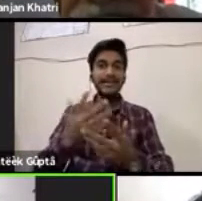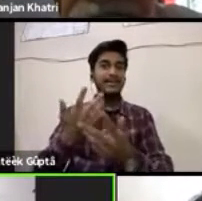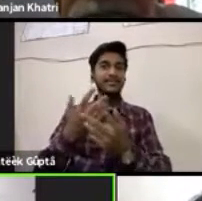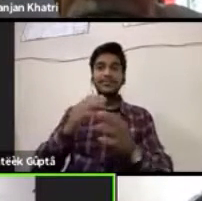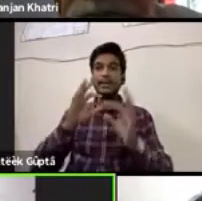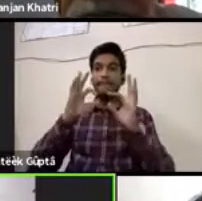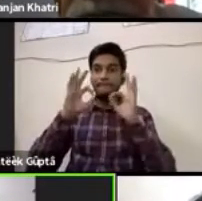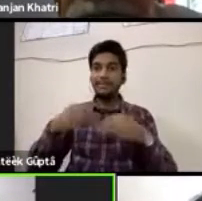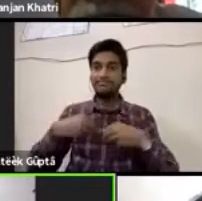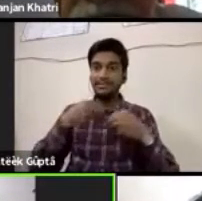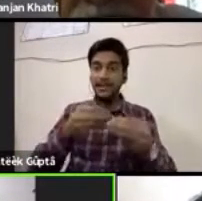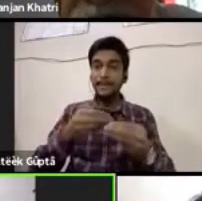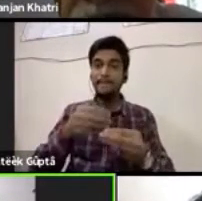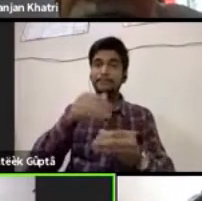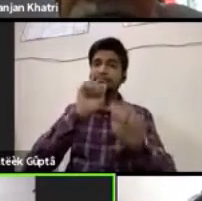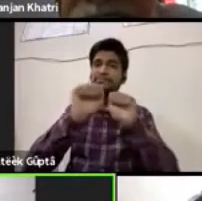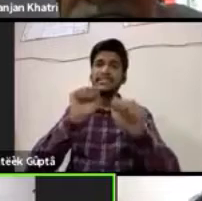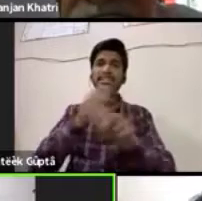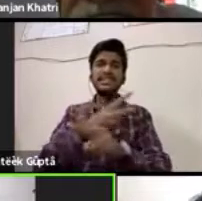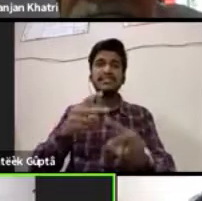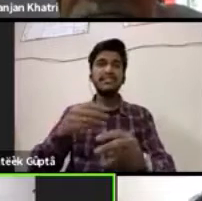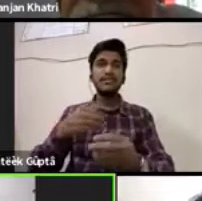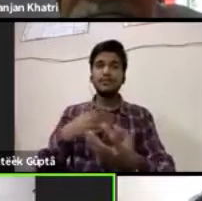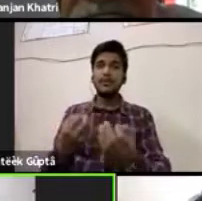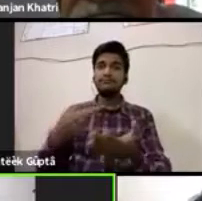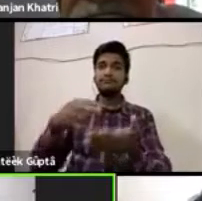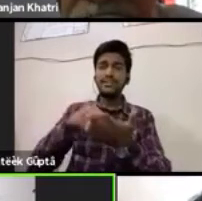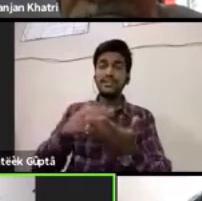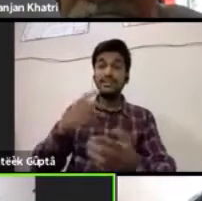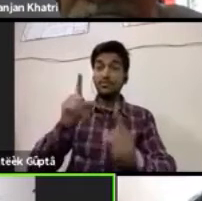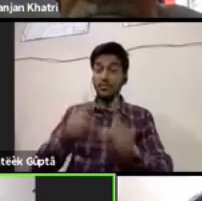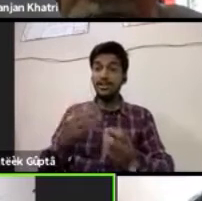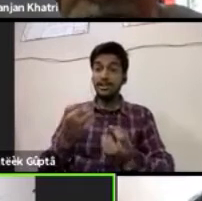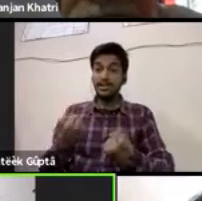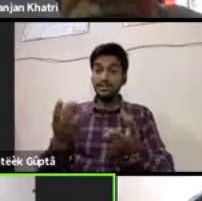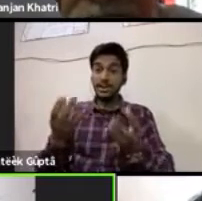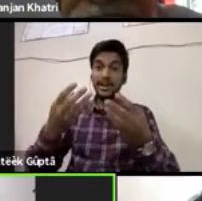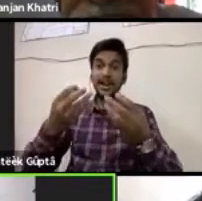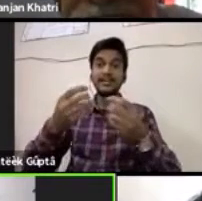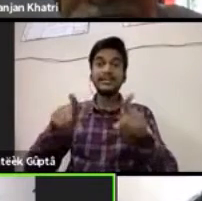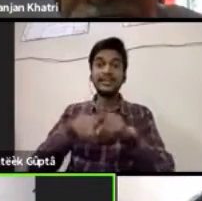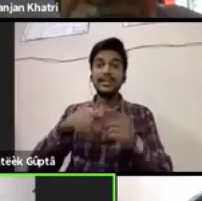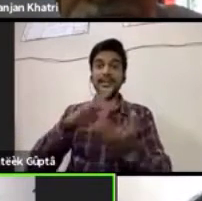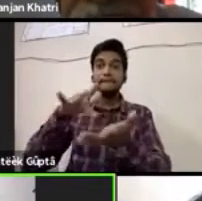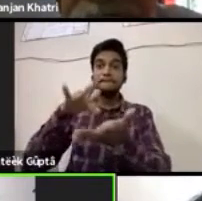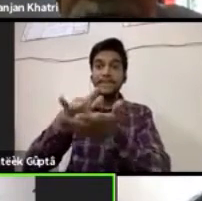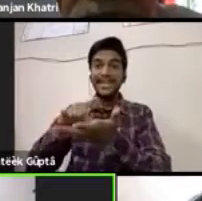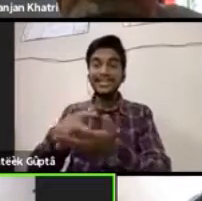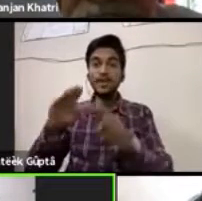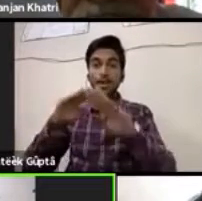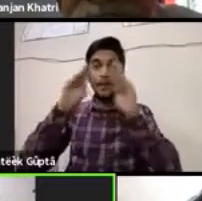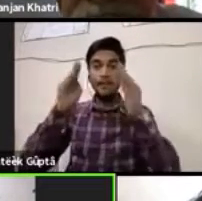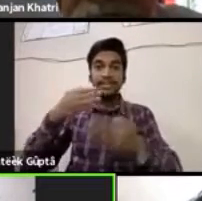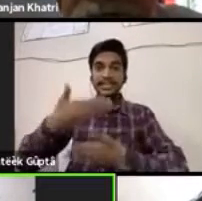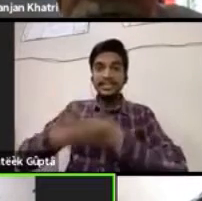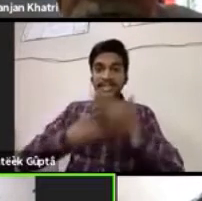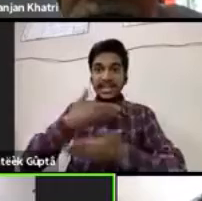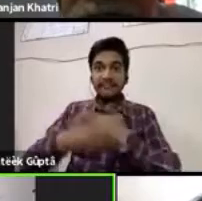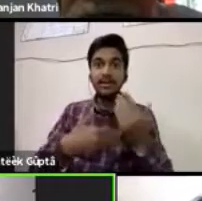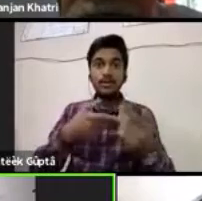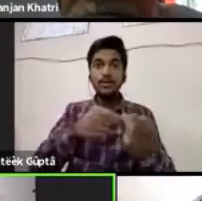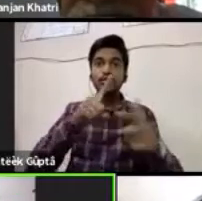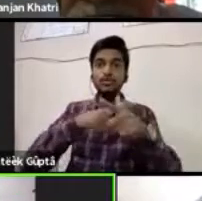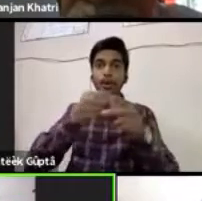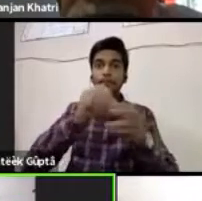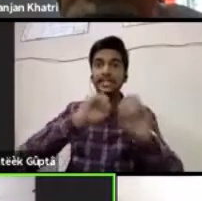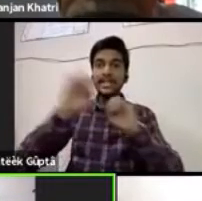dignity and purpose. We are starting rehabilitation centers, we are employing people, we are ensuring that they have the financial and the